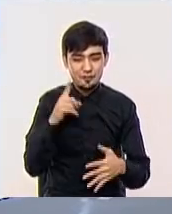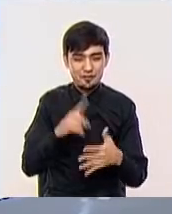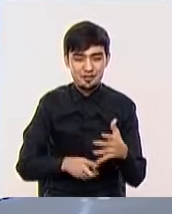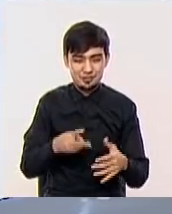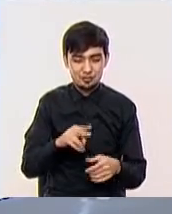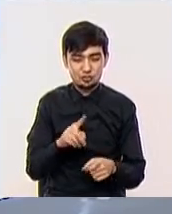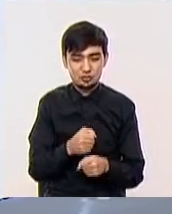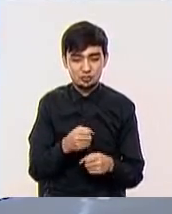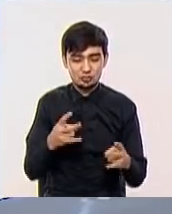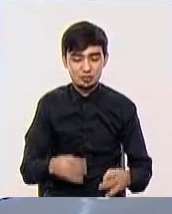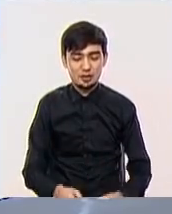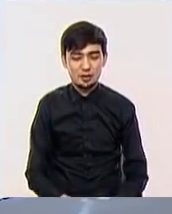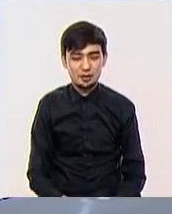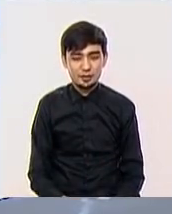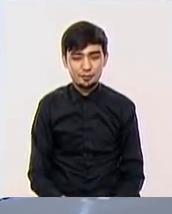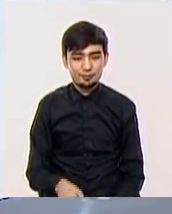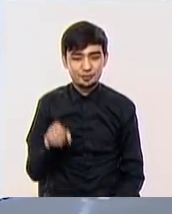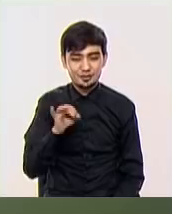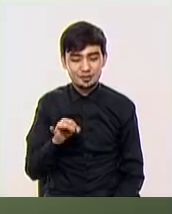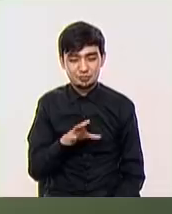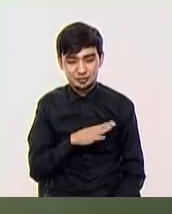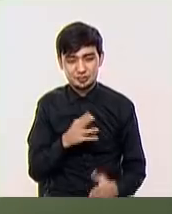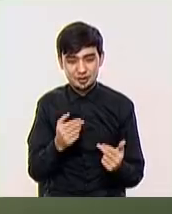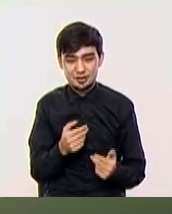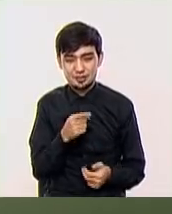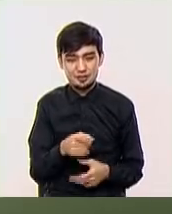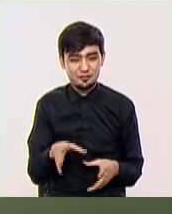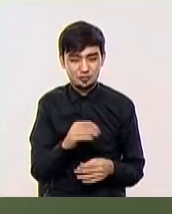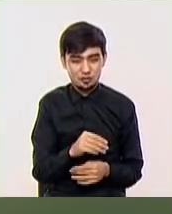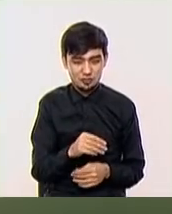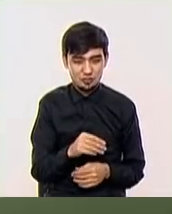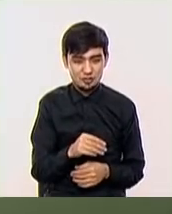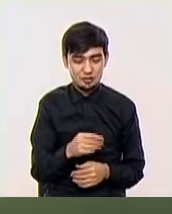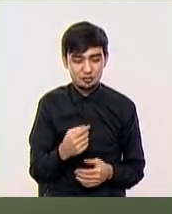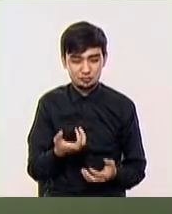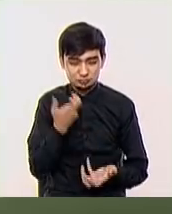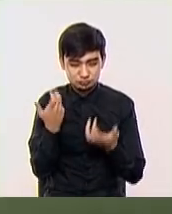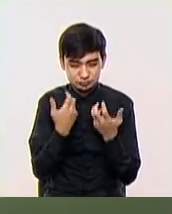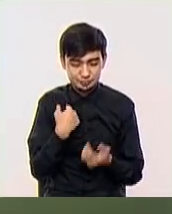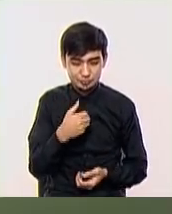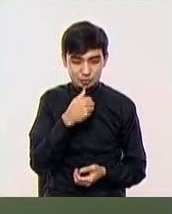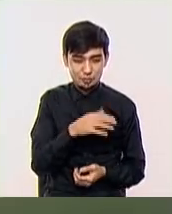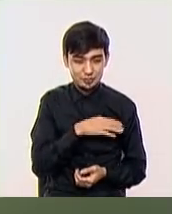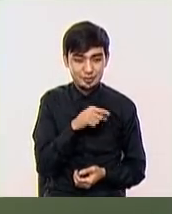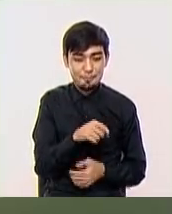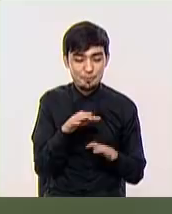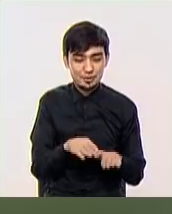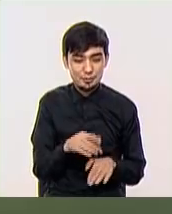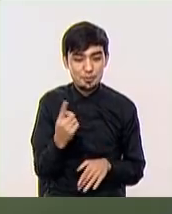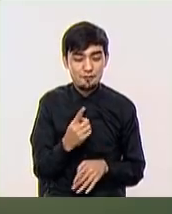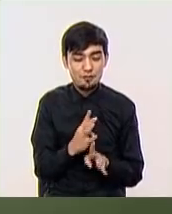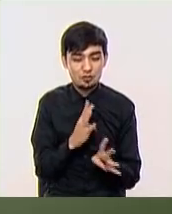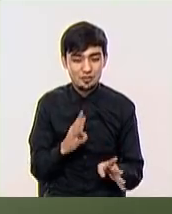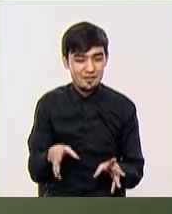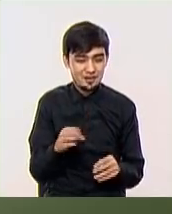Albette bugün öte kızık siyas oldu. Negizi onun bärin tezisini biz zerttep karadık. Bu jerde birinciden